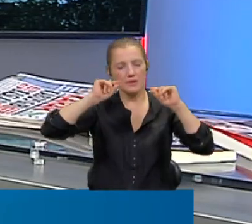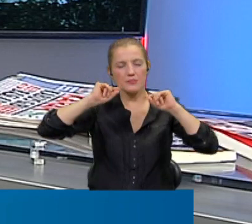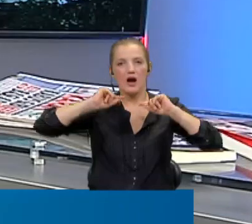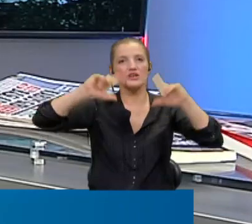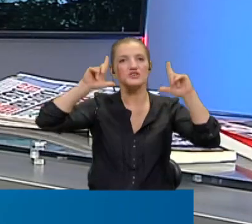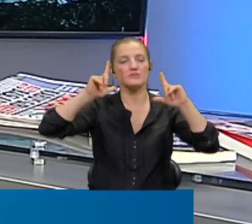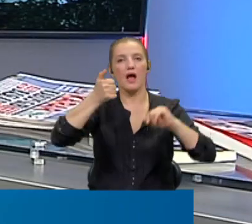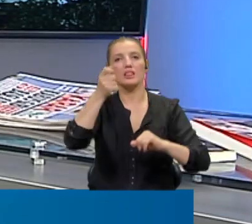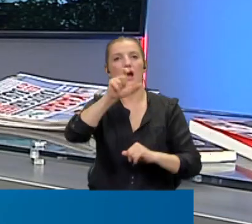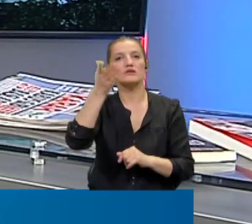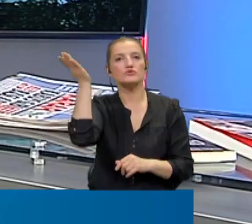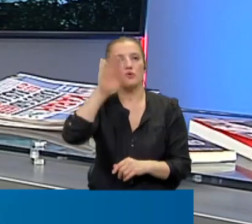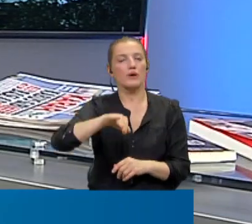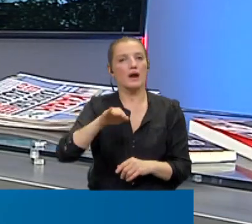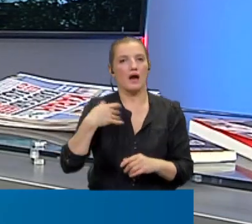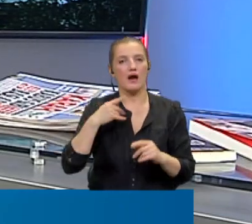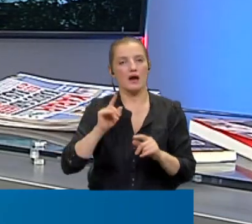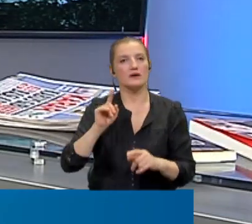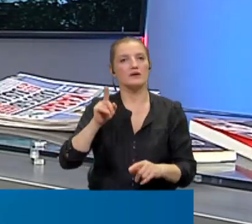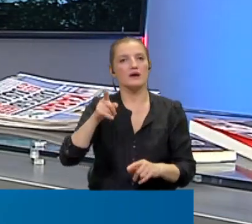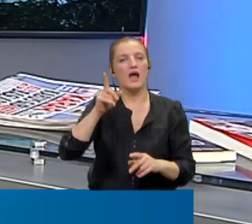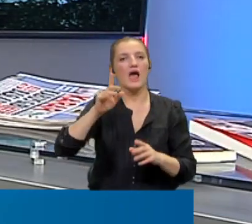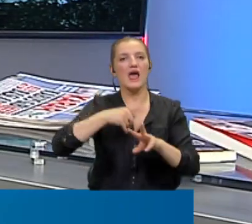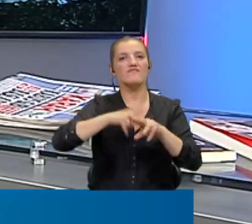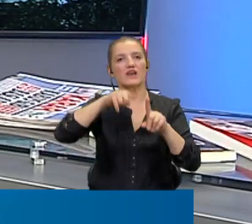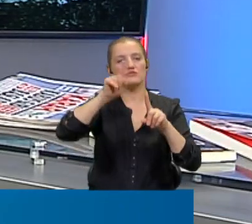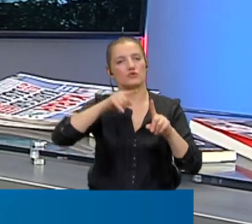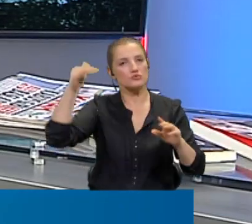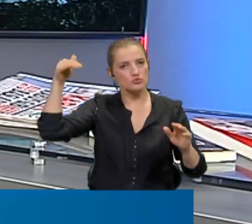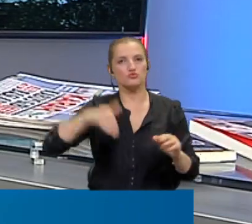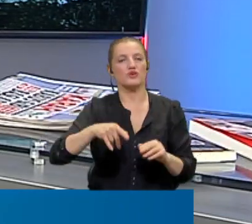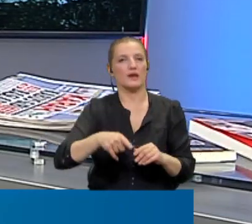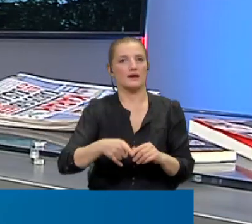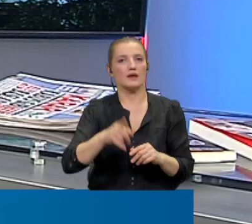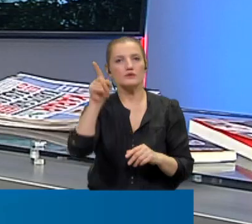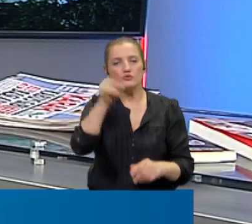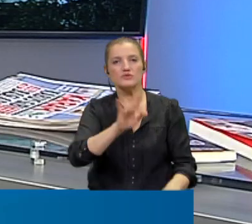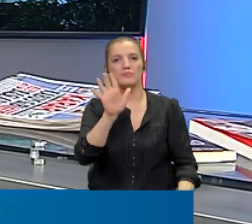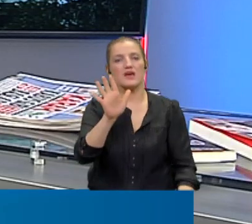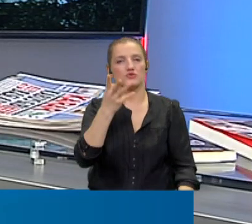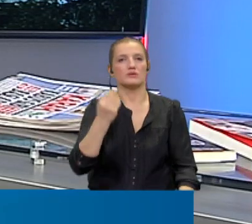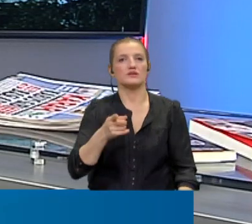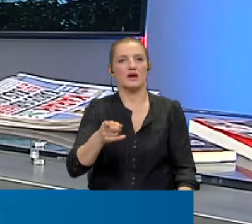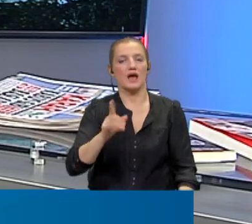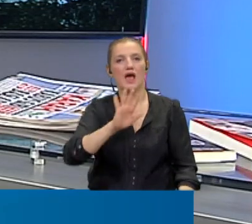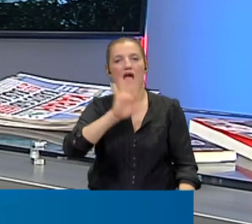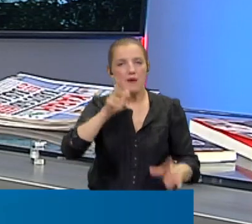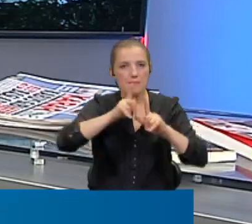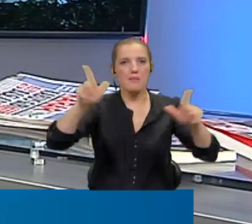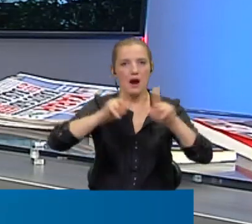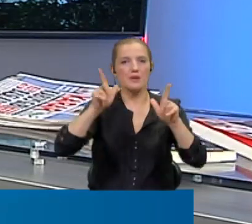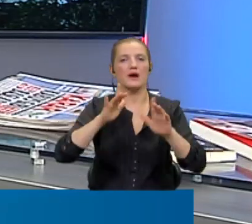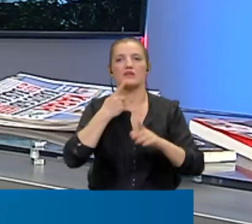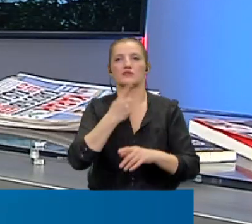açtığımızda 6 ay sonra vardığımız a enflasyon düşecek 15 ayıp tek haneye 100db seviyesine düşecek hemen Ferhan